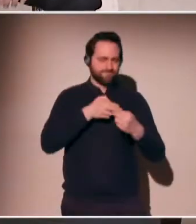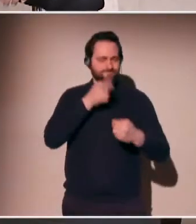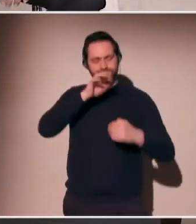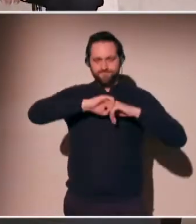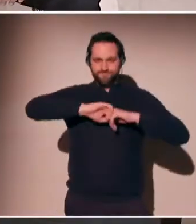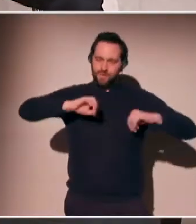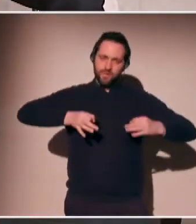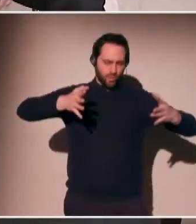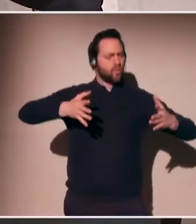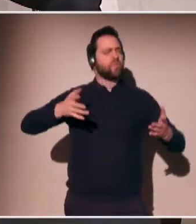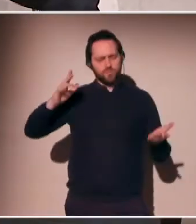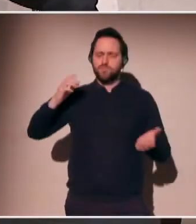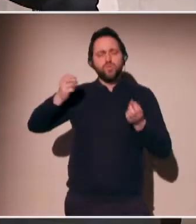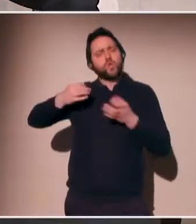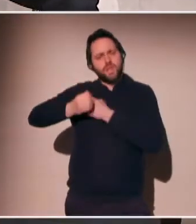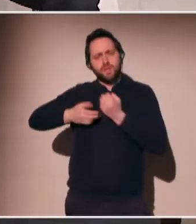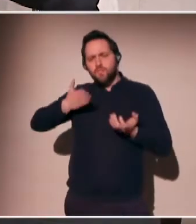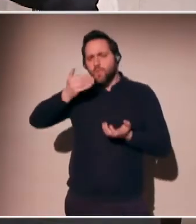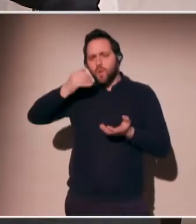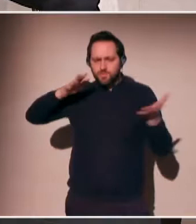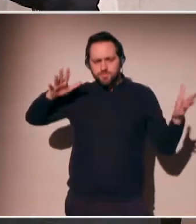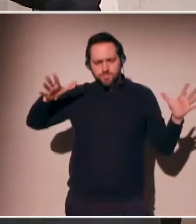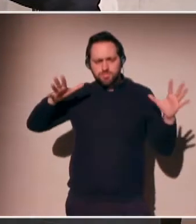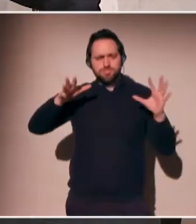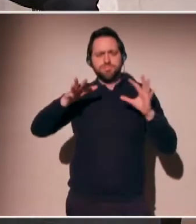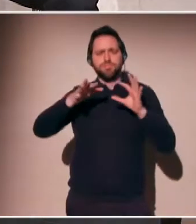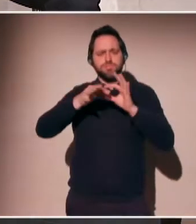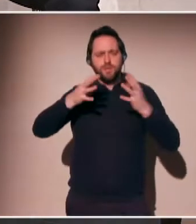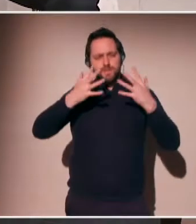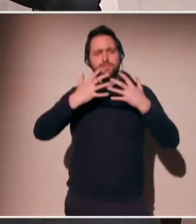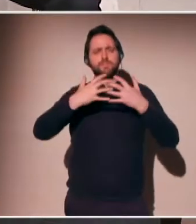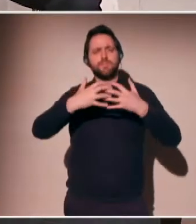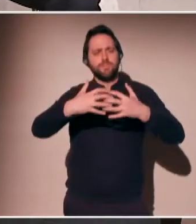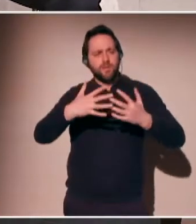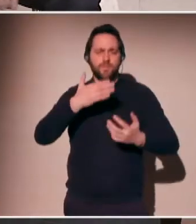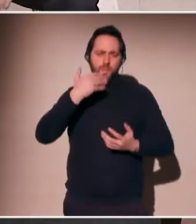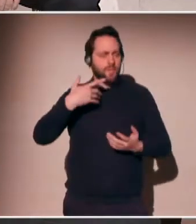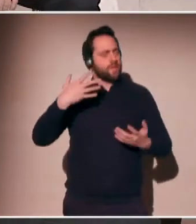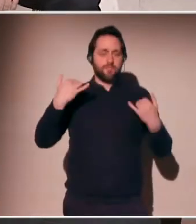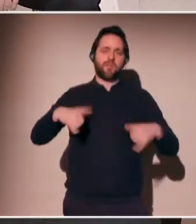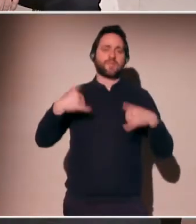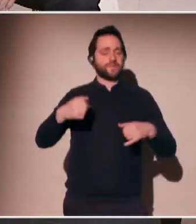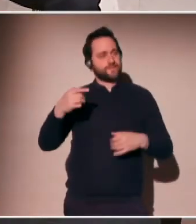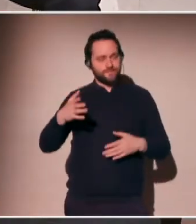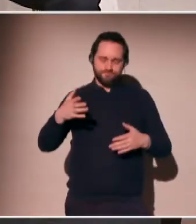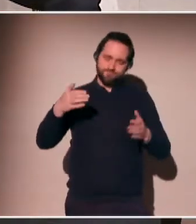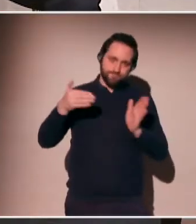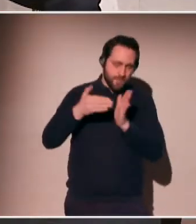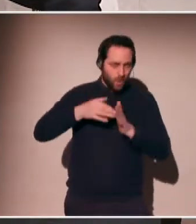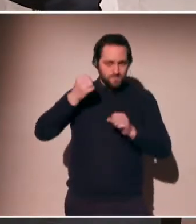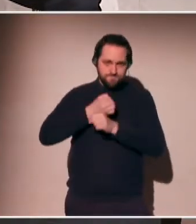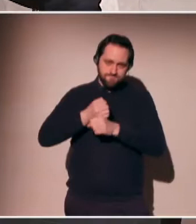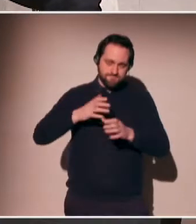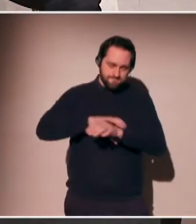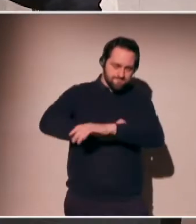à faire. Je pense qu'il faut qu'on travaille plus ensemble, il faut qu'on se connaisse plus. Et je